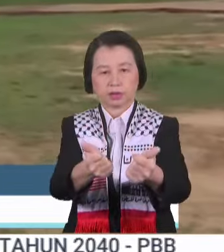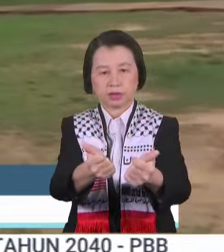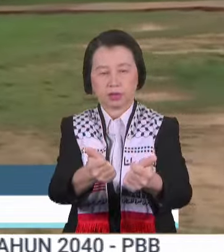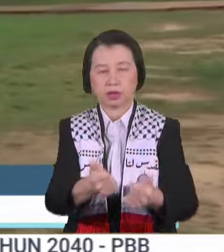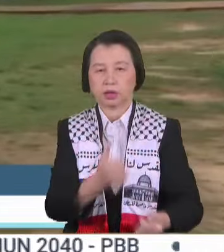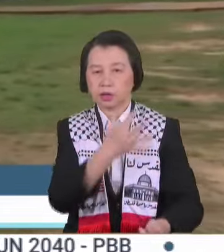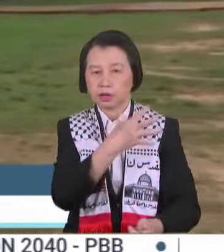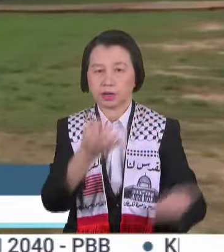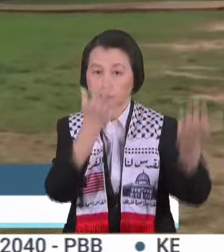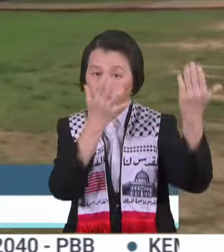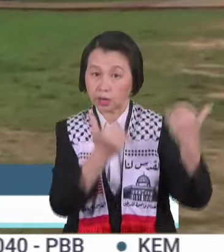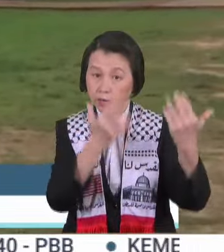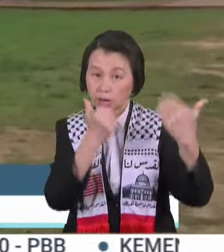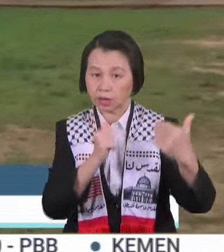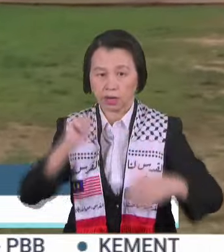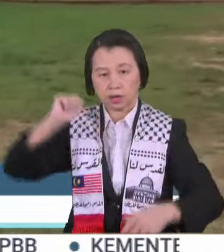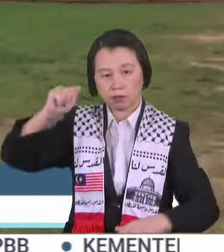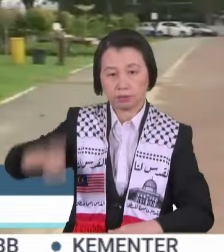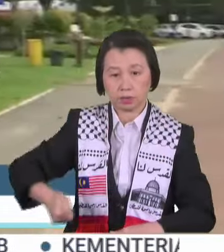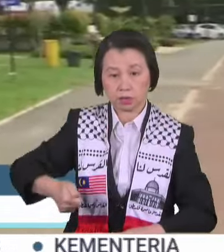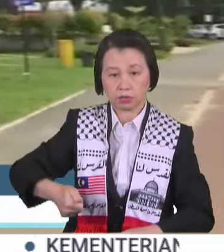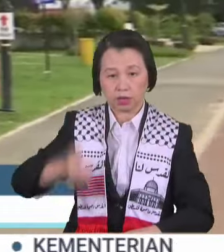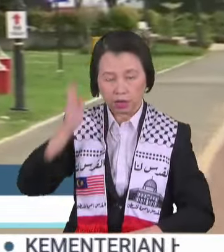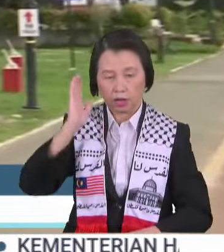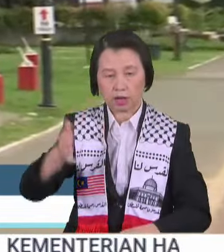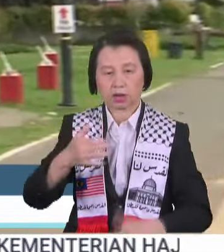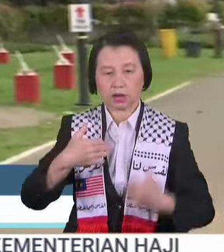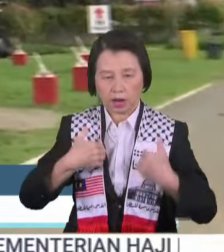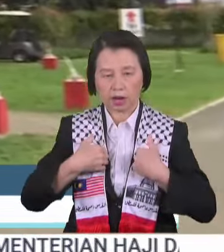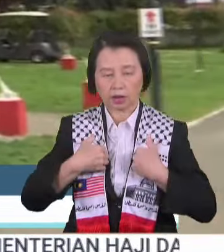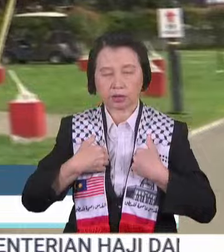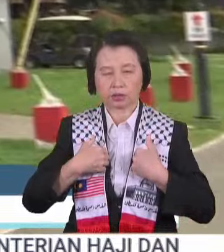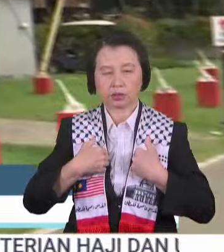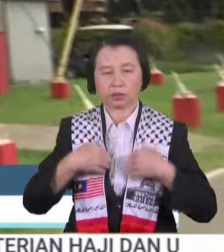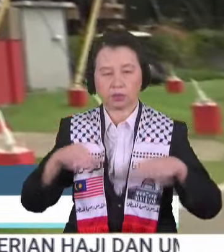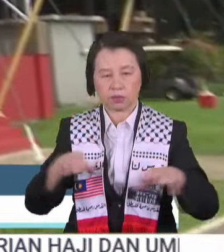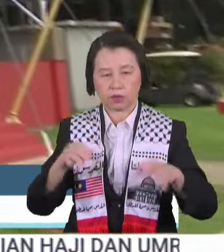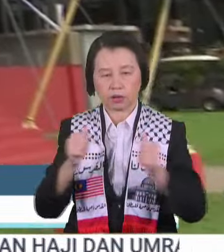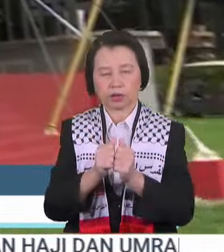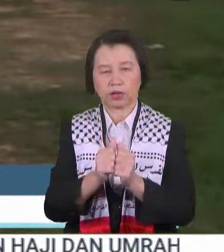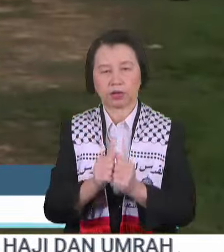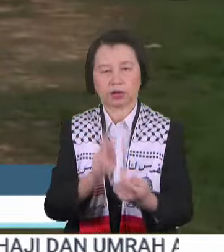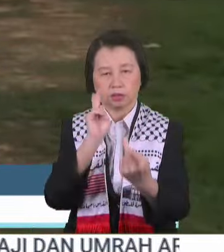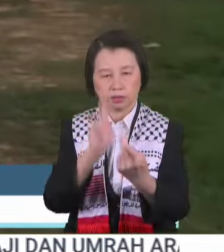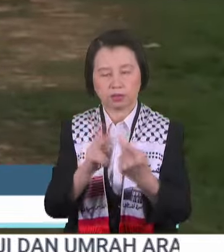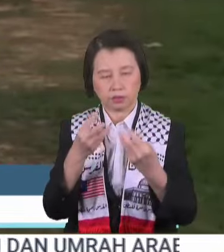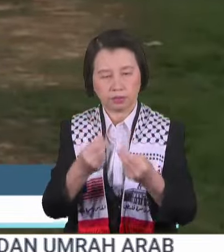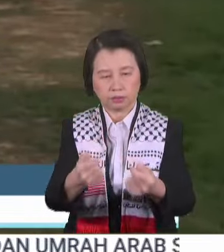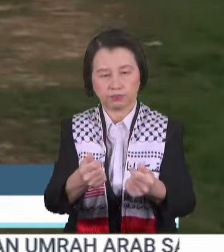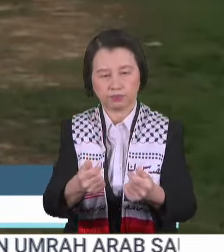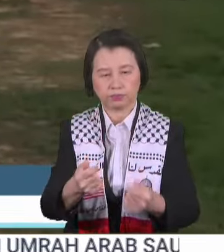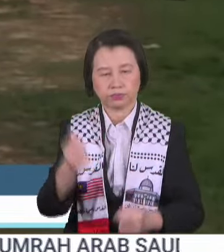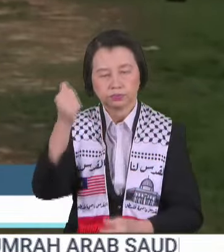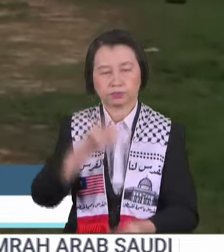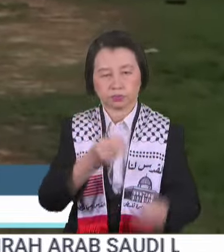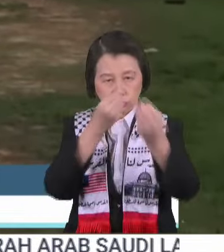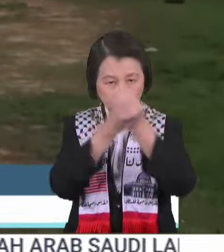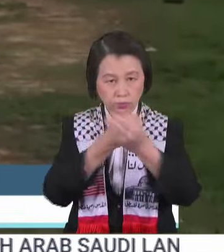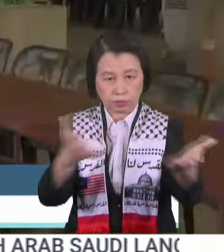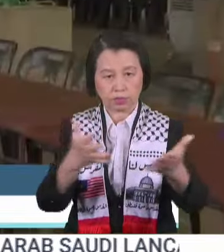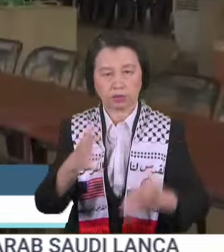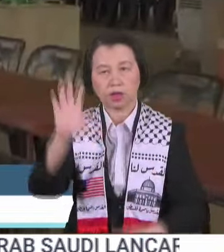diharap besok program akan berjalan dengan sempurna. Untuk makluman BDB